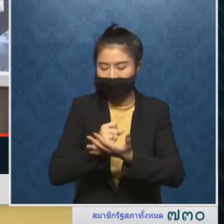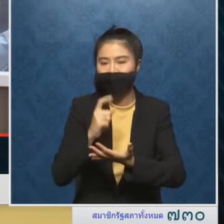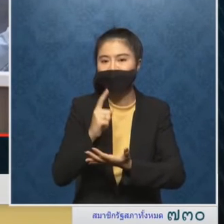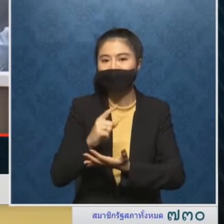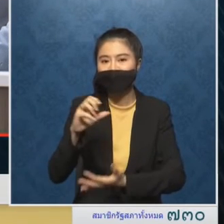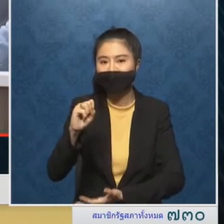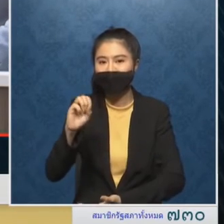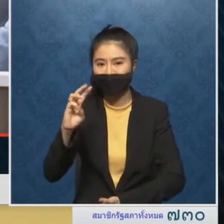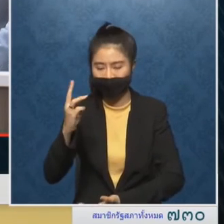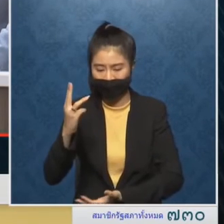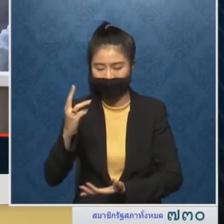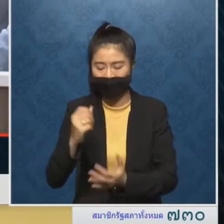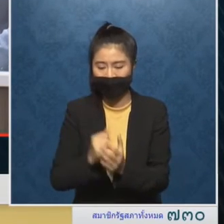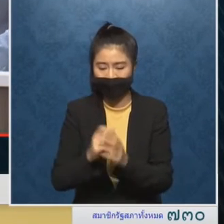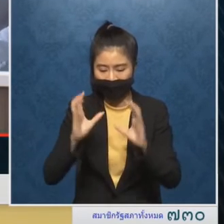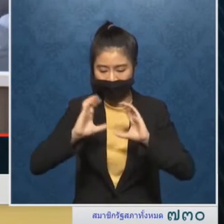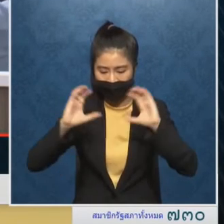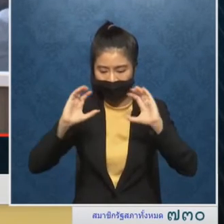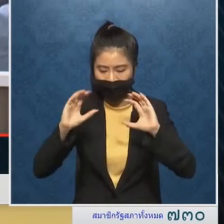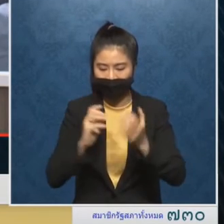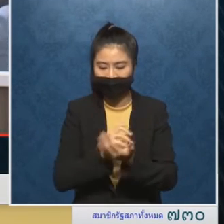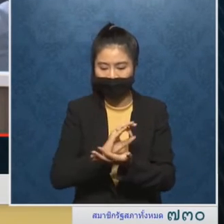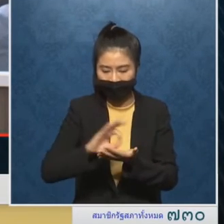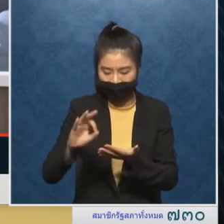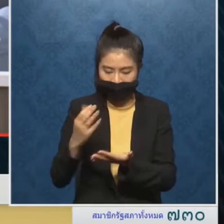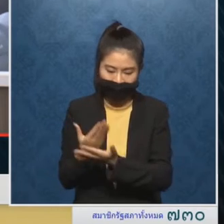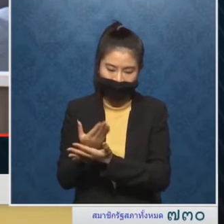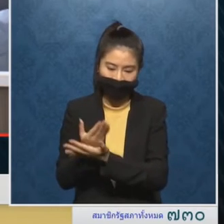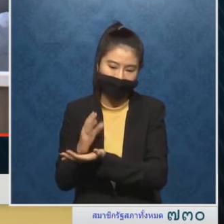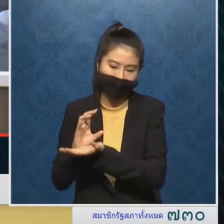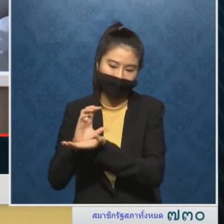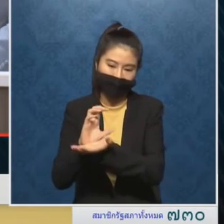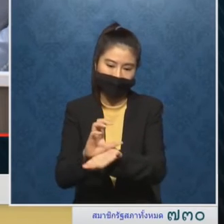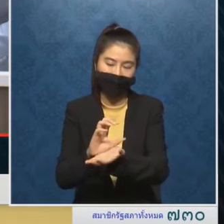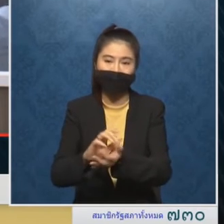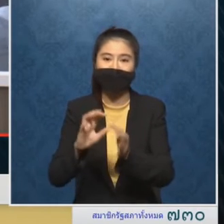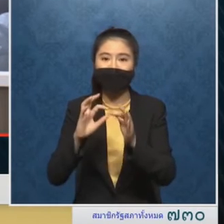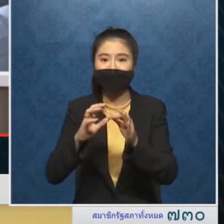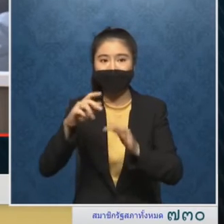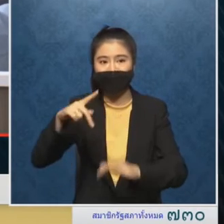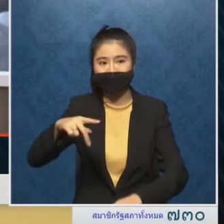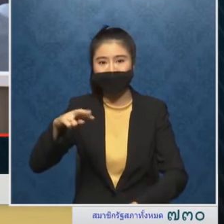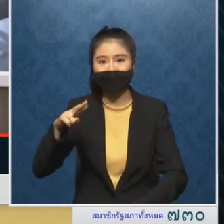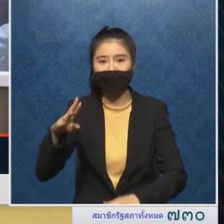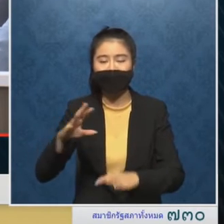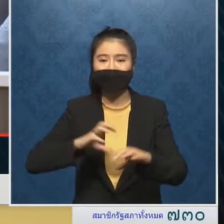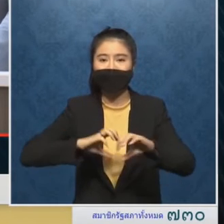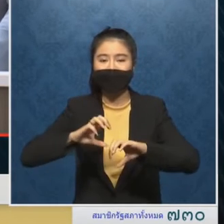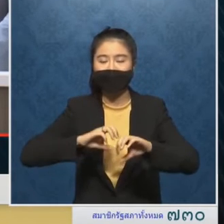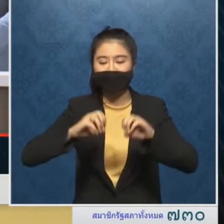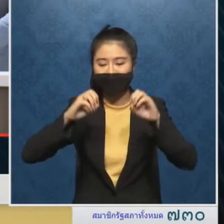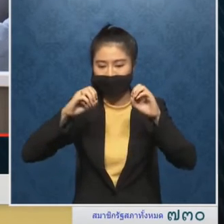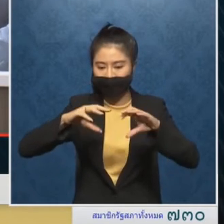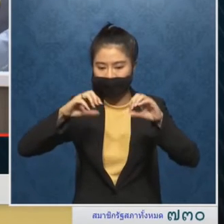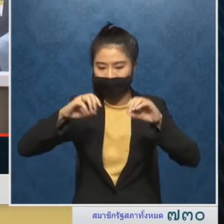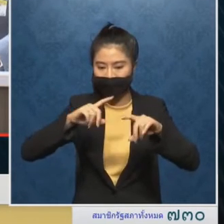การที่ลฐพึงจะจัดให้จะต้องระบอไ้ในภอร์บอการศึกษาและบบนี้ด้วย